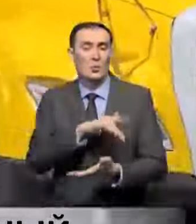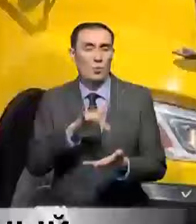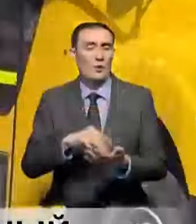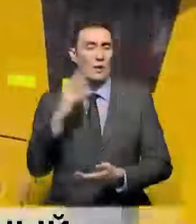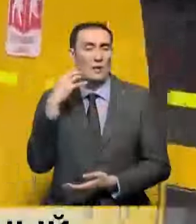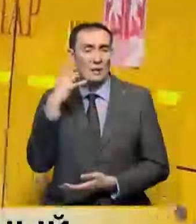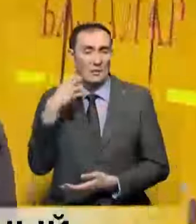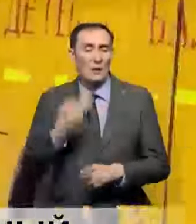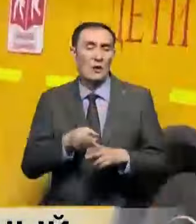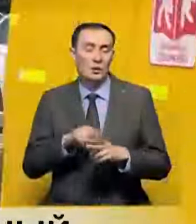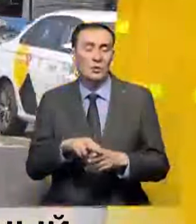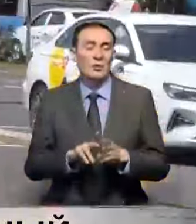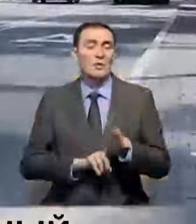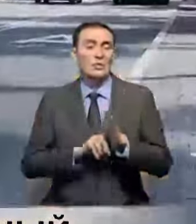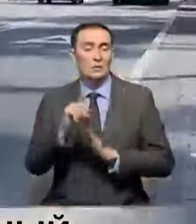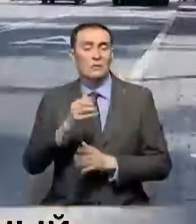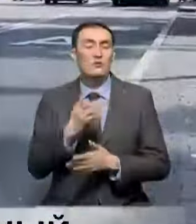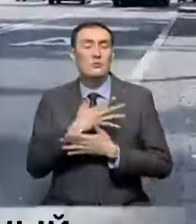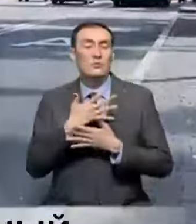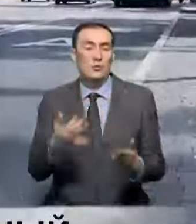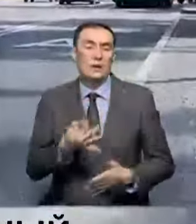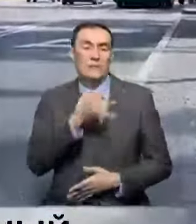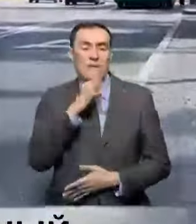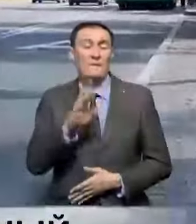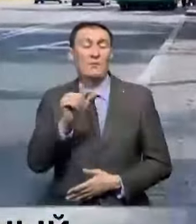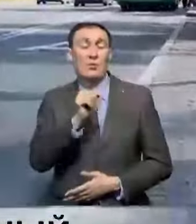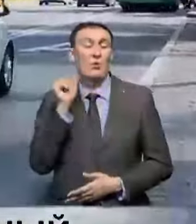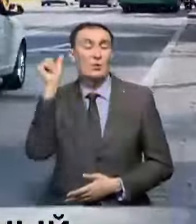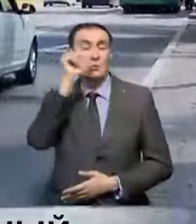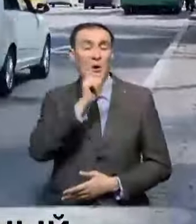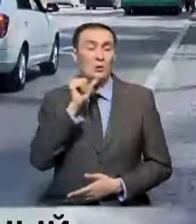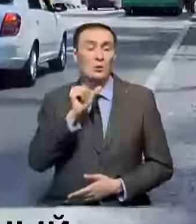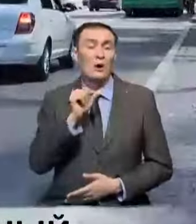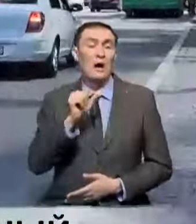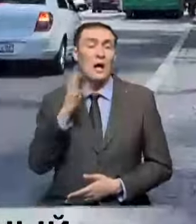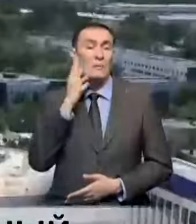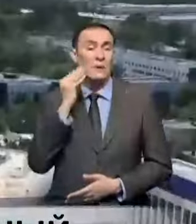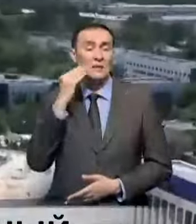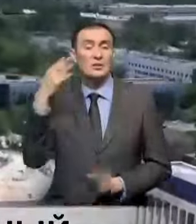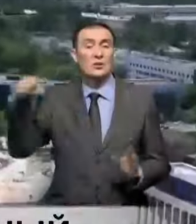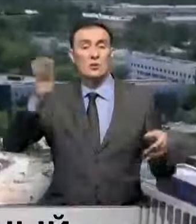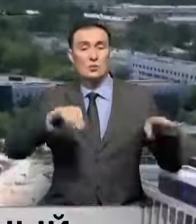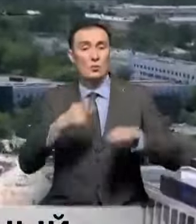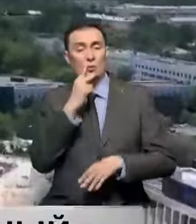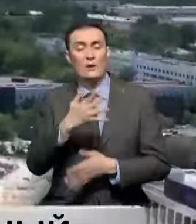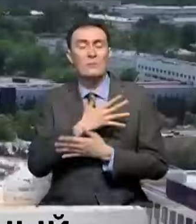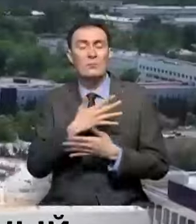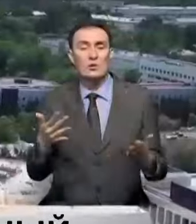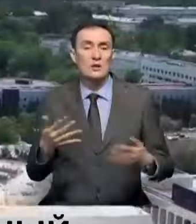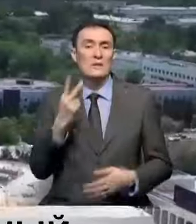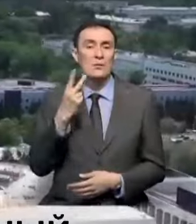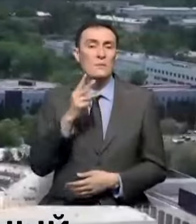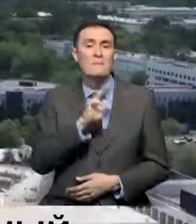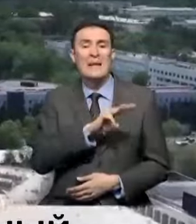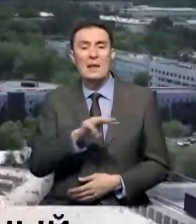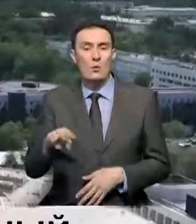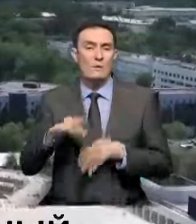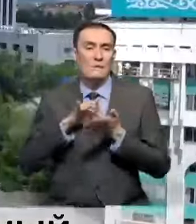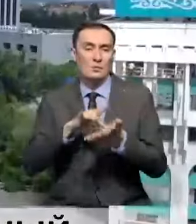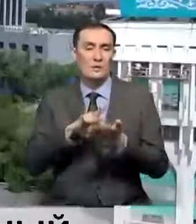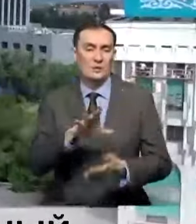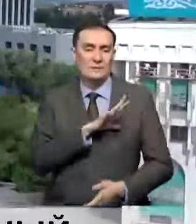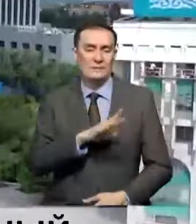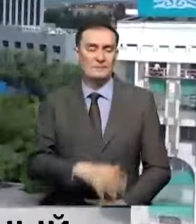яблок который становится ещё привлекательнее только в прошлом году алматинские горы увидели больше 2 млн